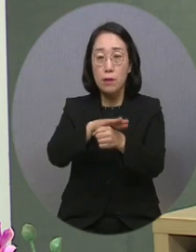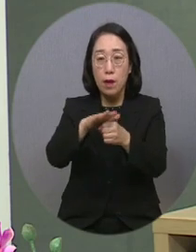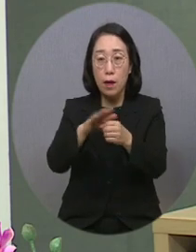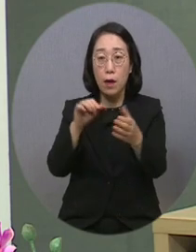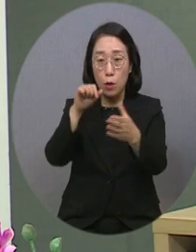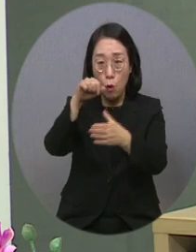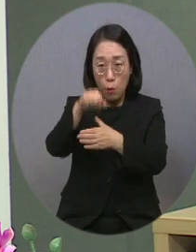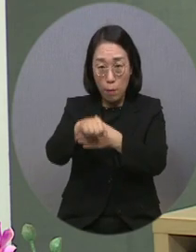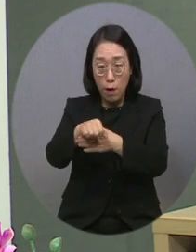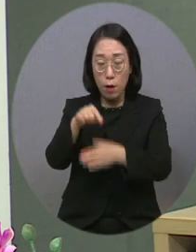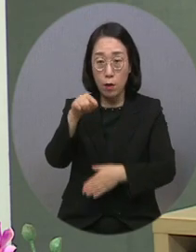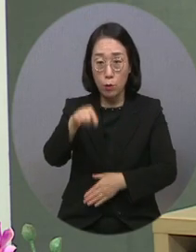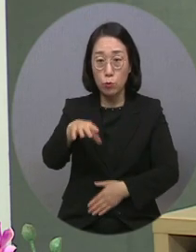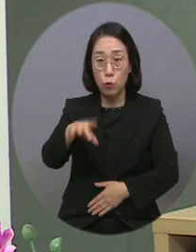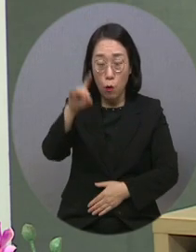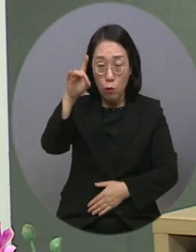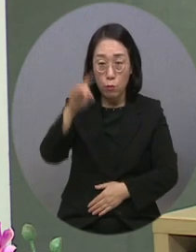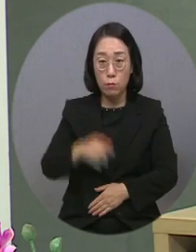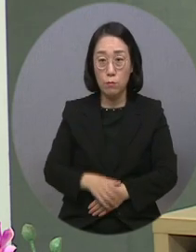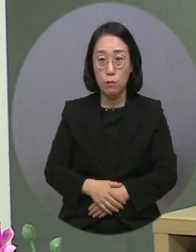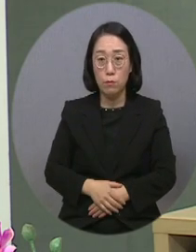첫 그 삽을